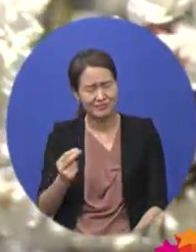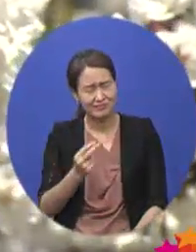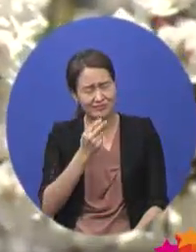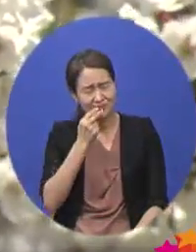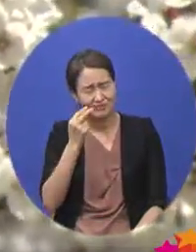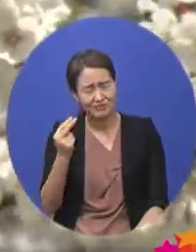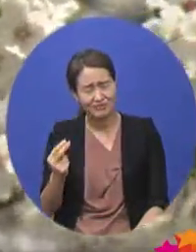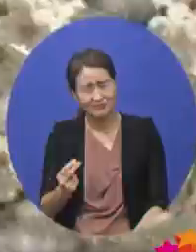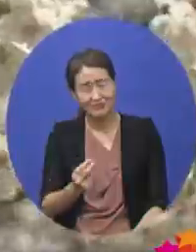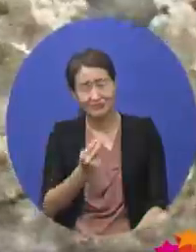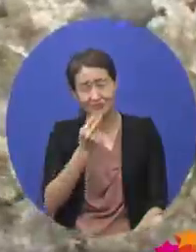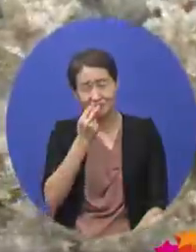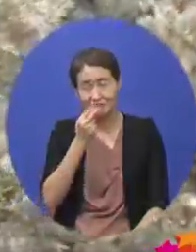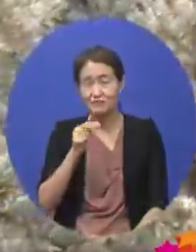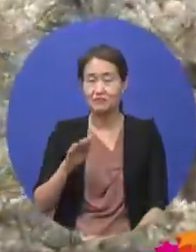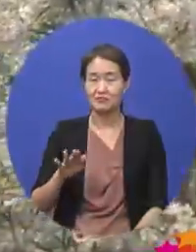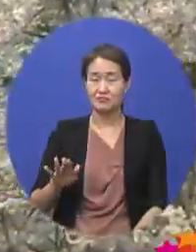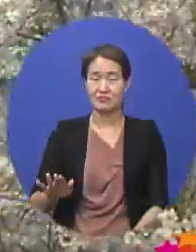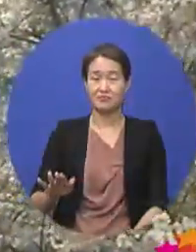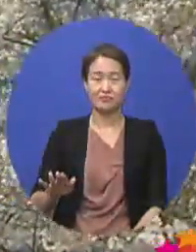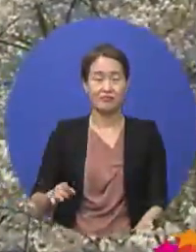나의